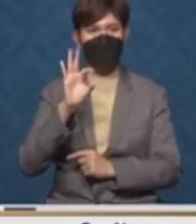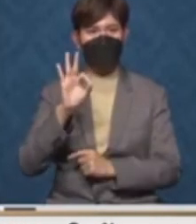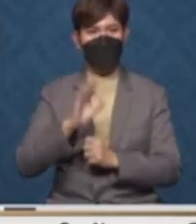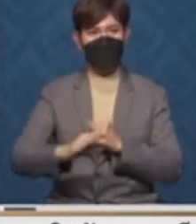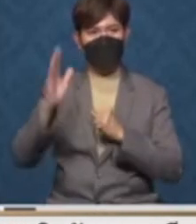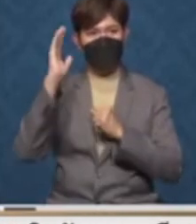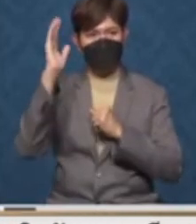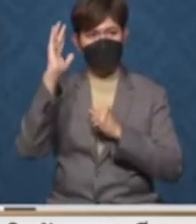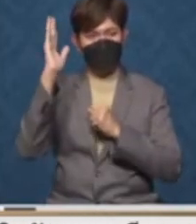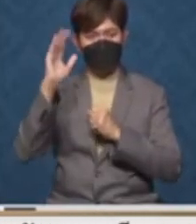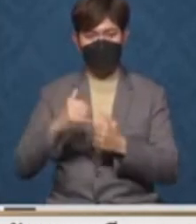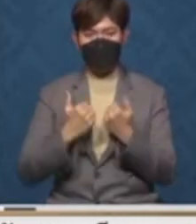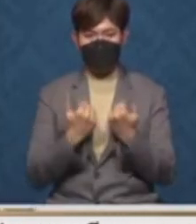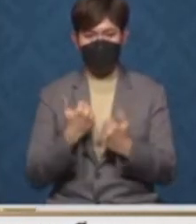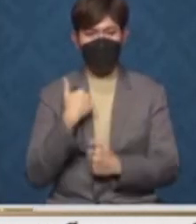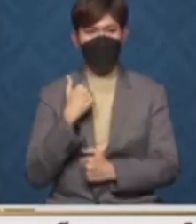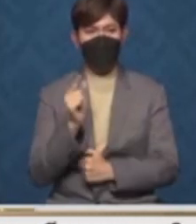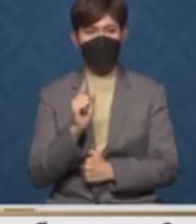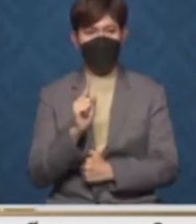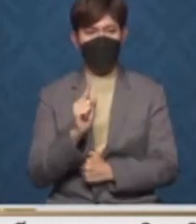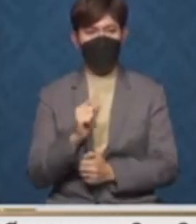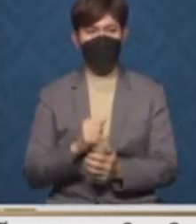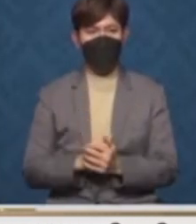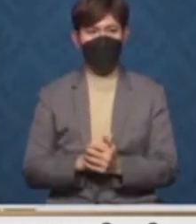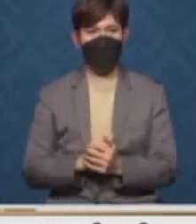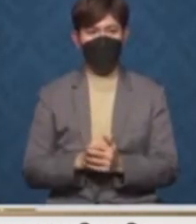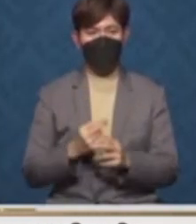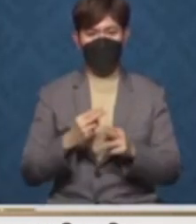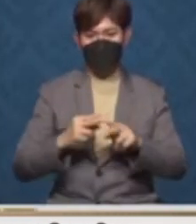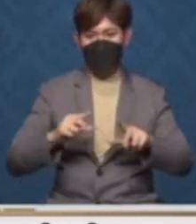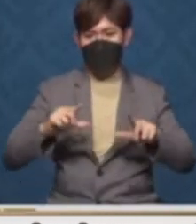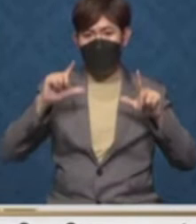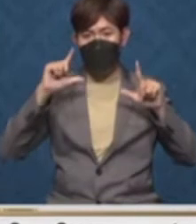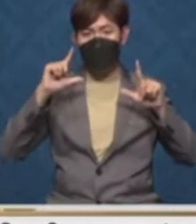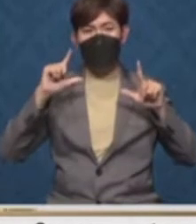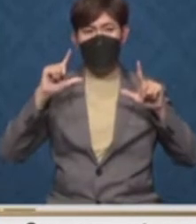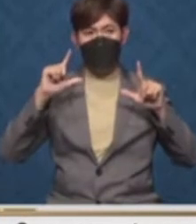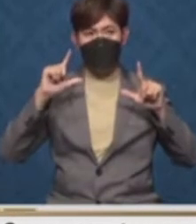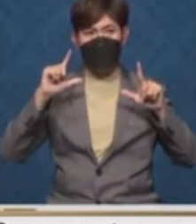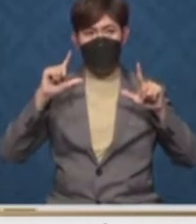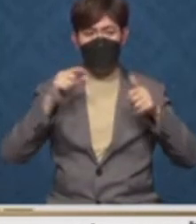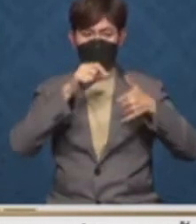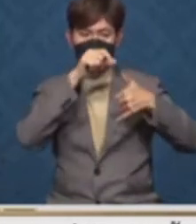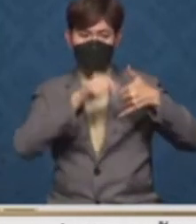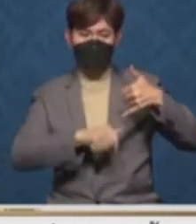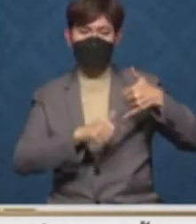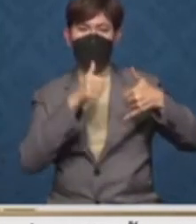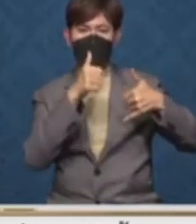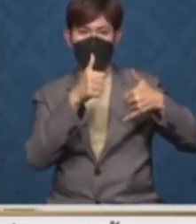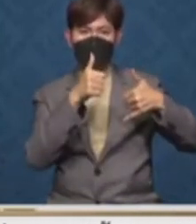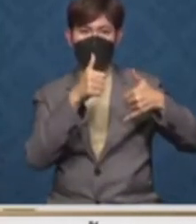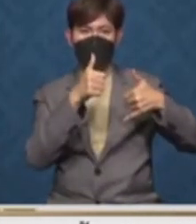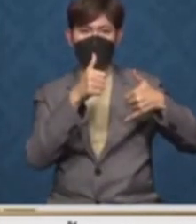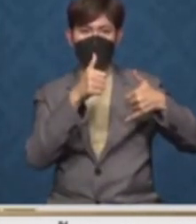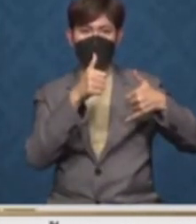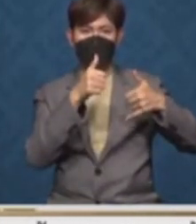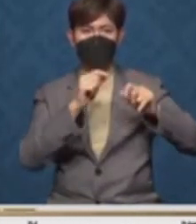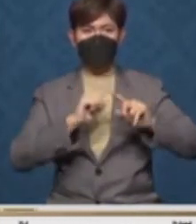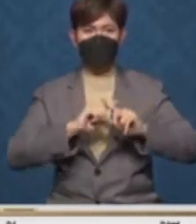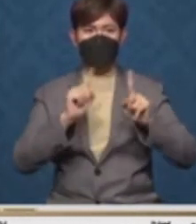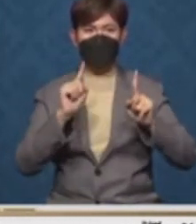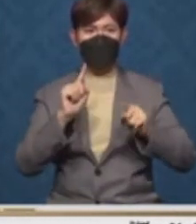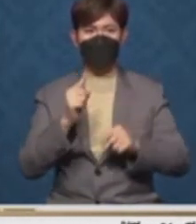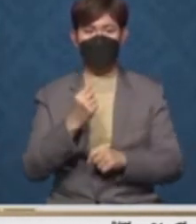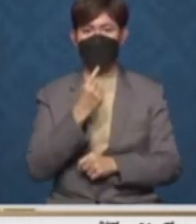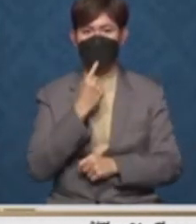ขณะนี้นั้นชื่อเสียงดีบุคลิกดีแต่ปาก